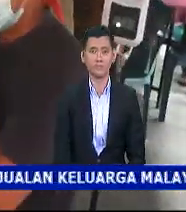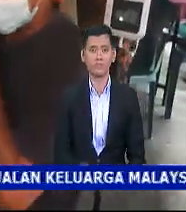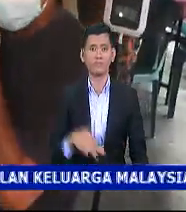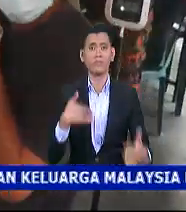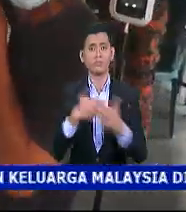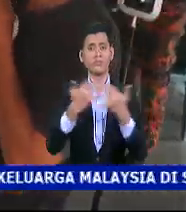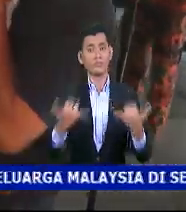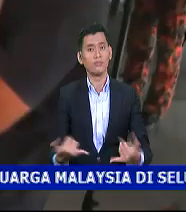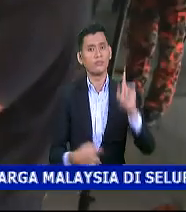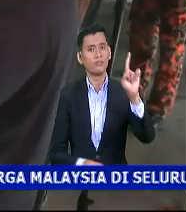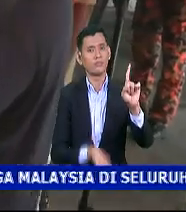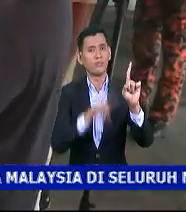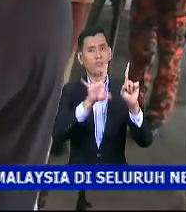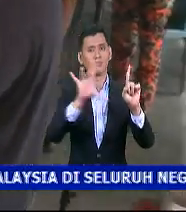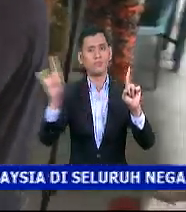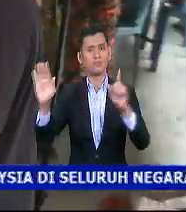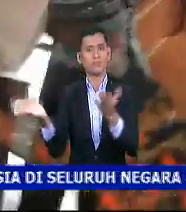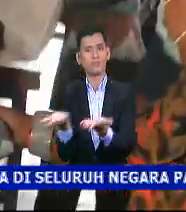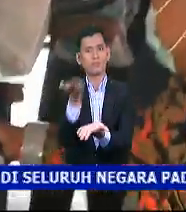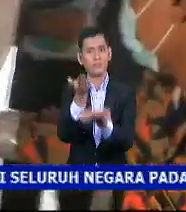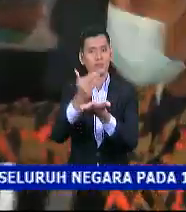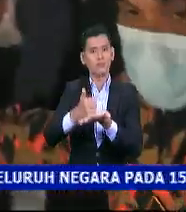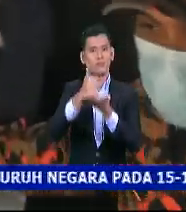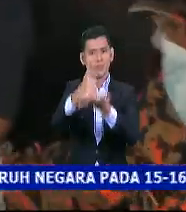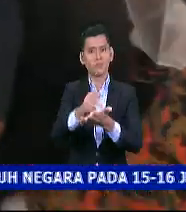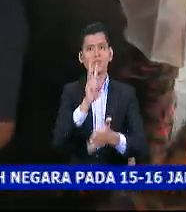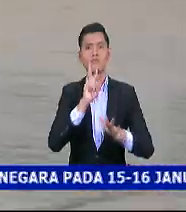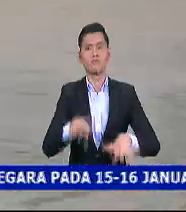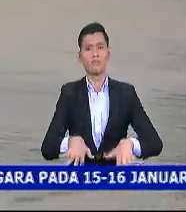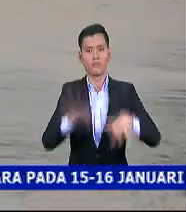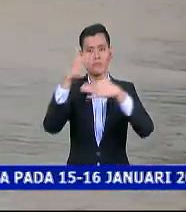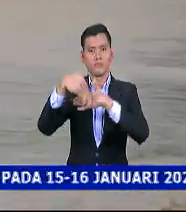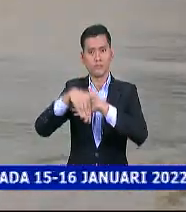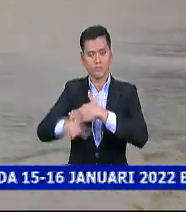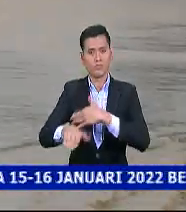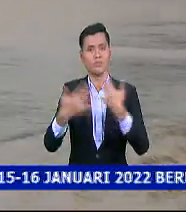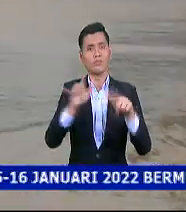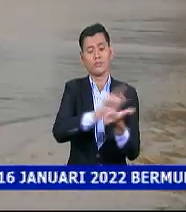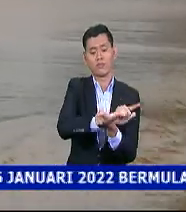Sehingga kini, 118 permohonan bantuan pasca banjir telah diluluskan.